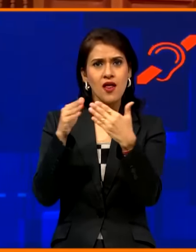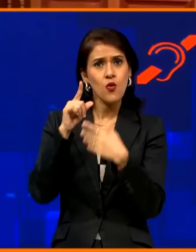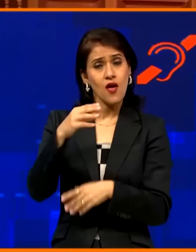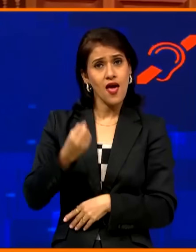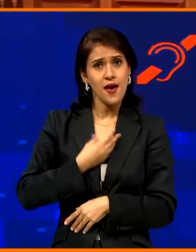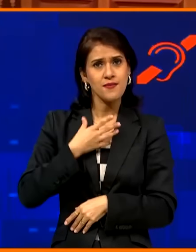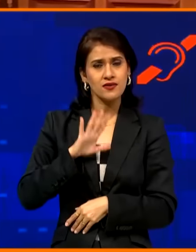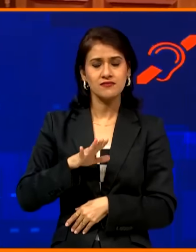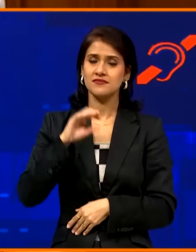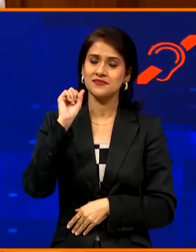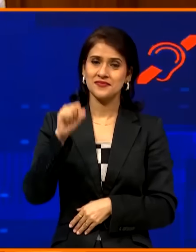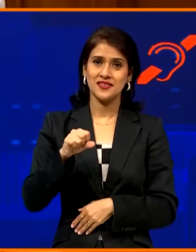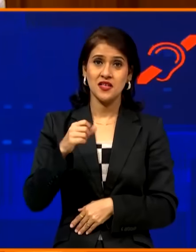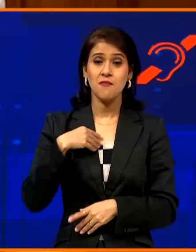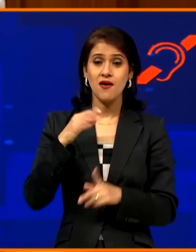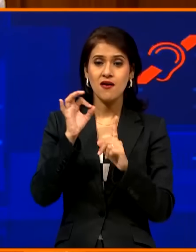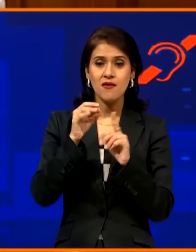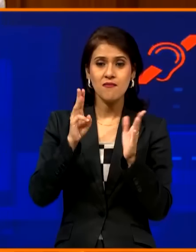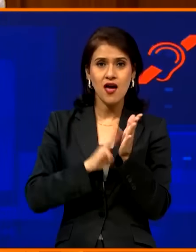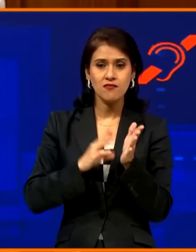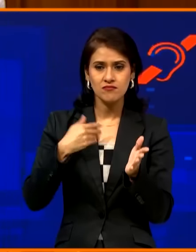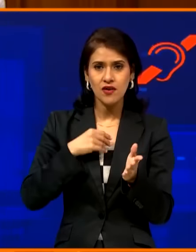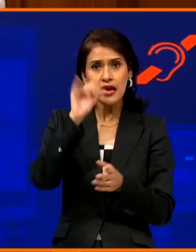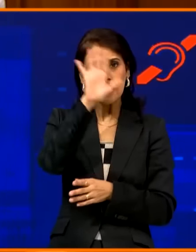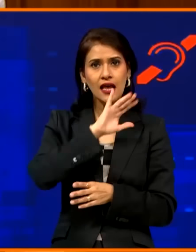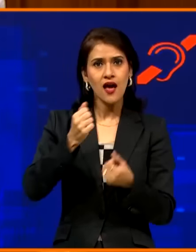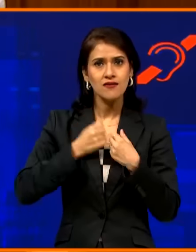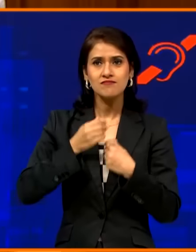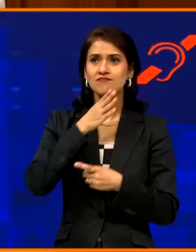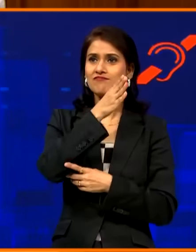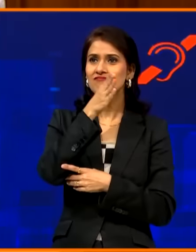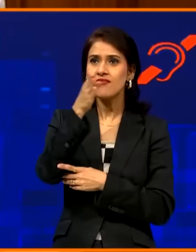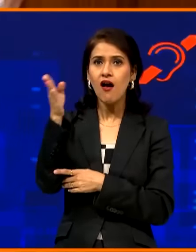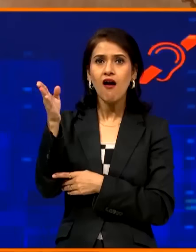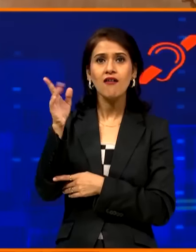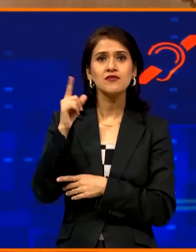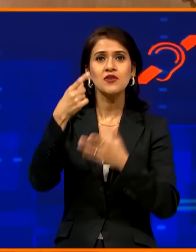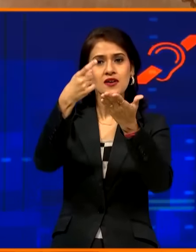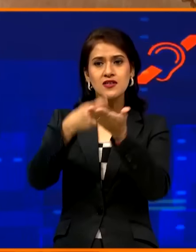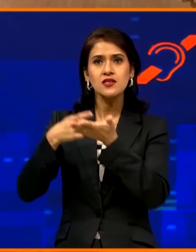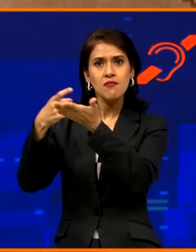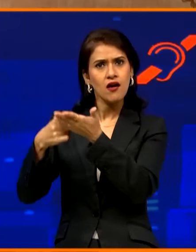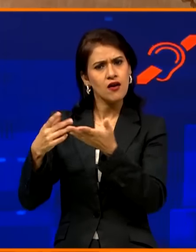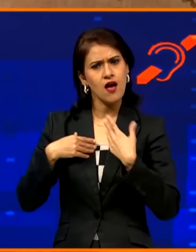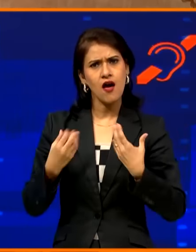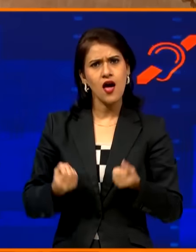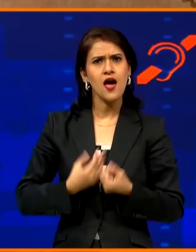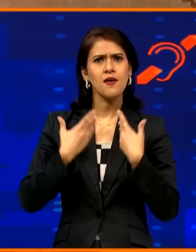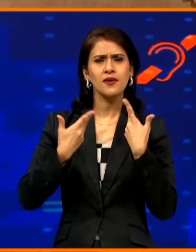है मेरा देश का प्राइम मिनिस्टर है अगर उसकी इज्जत हो रही है तो देश की इज्जत हो रही है और